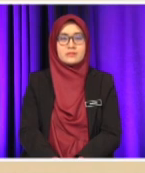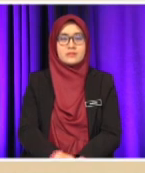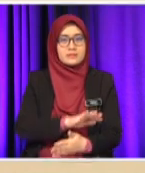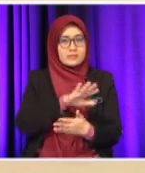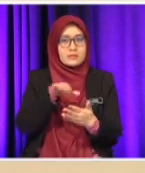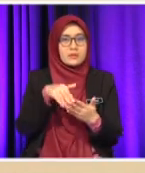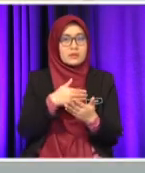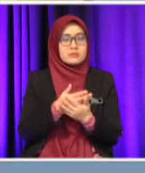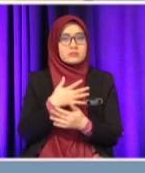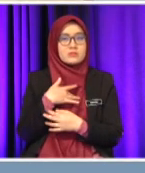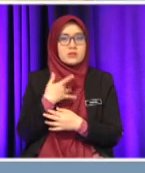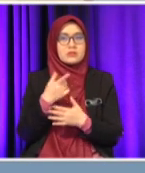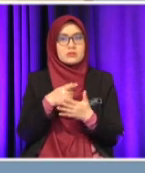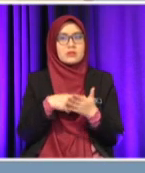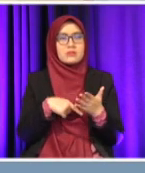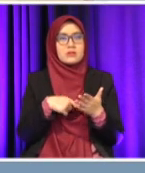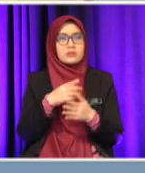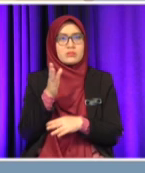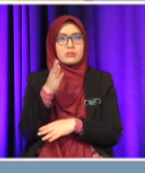setuju atau tidak